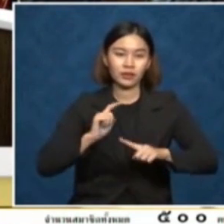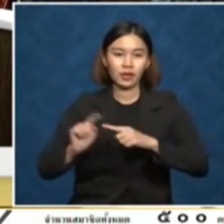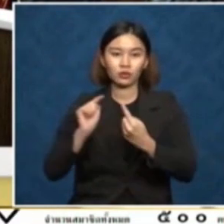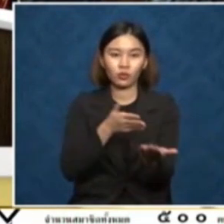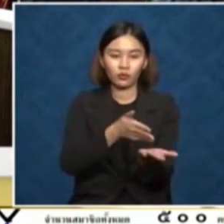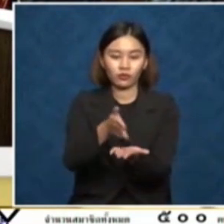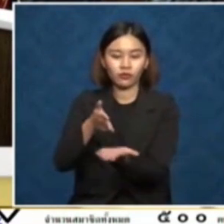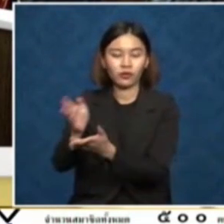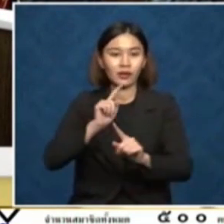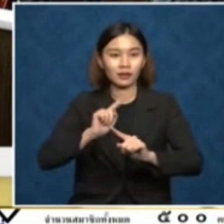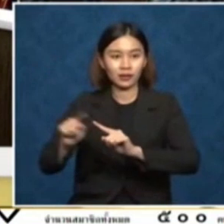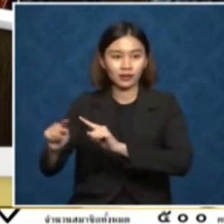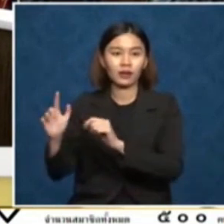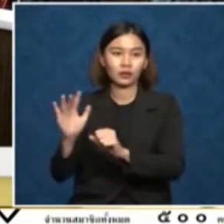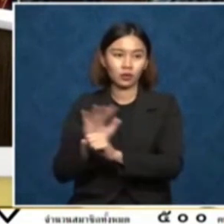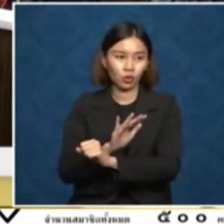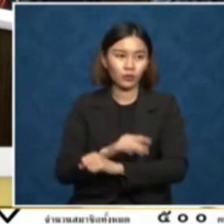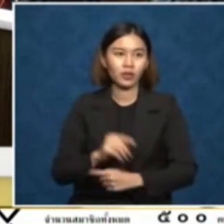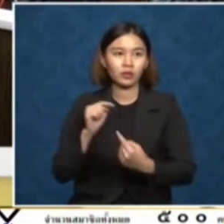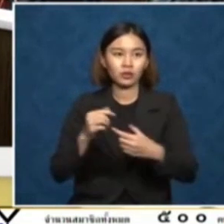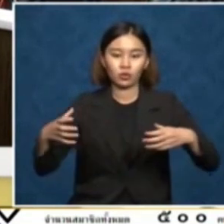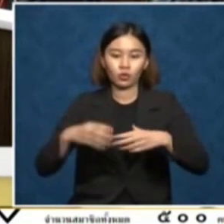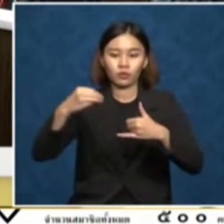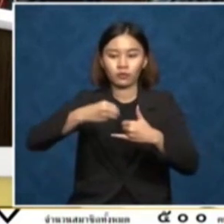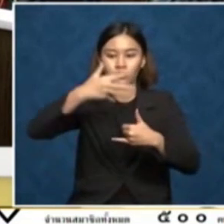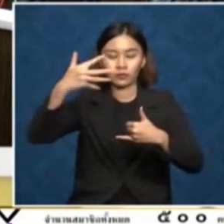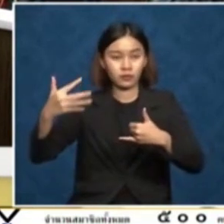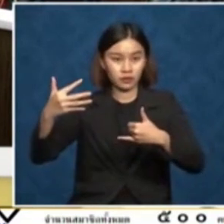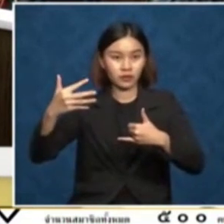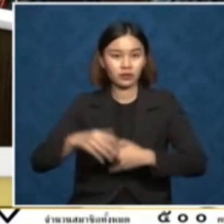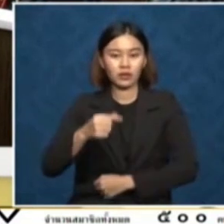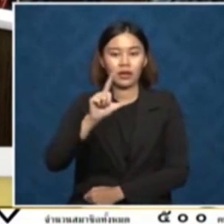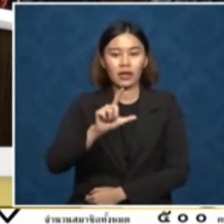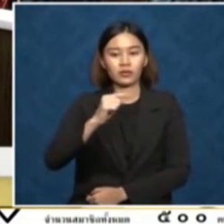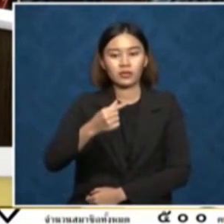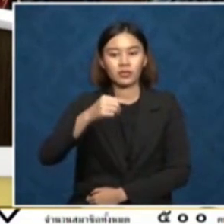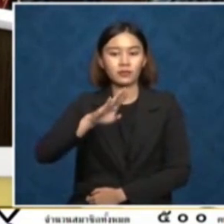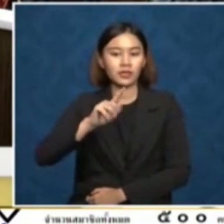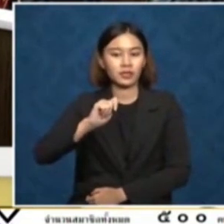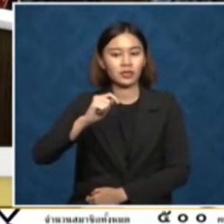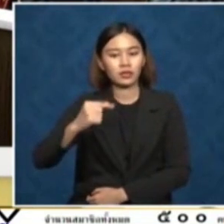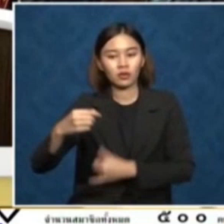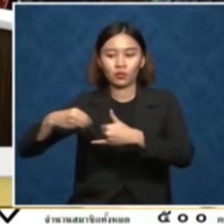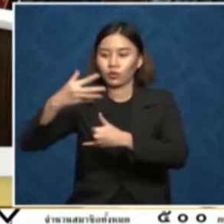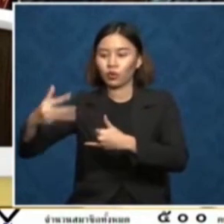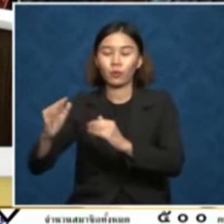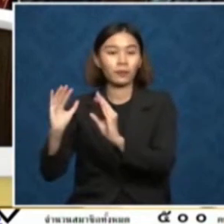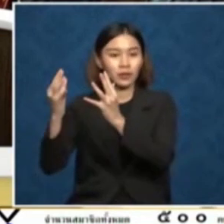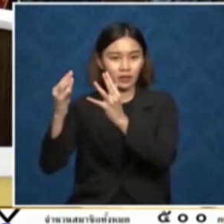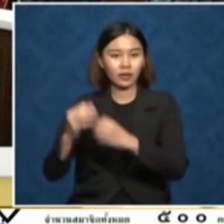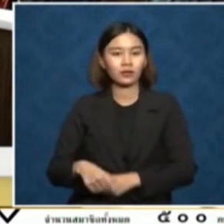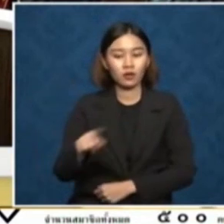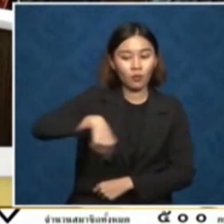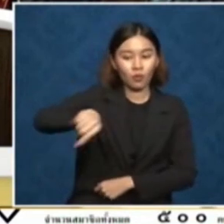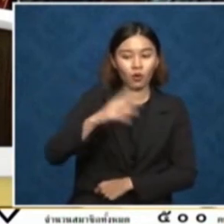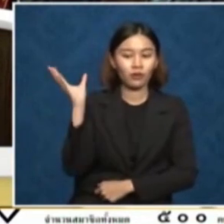ากทุกภาคส่วนที่อยู่ในกลุ่ม LGBTQ และที่ไม่ได้อยู่ในกลุ่ม LGBTQ